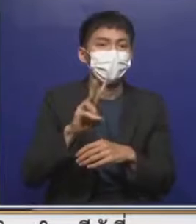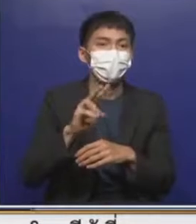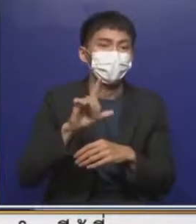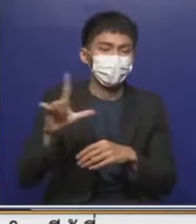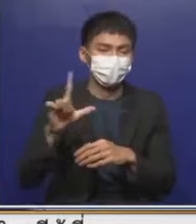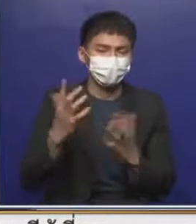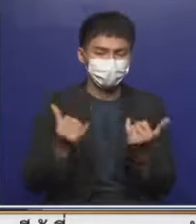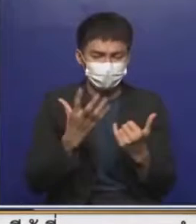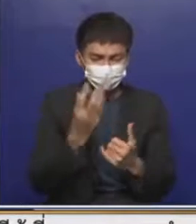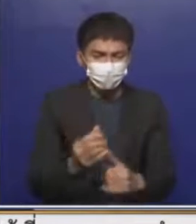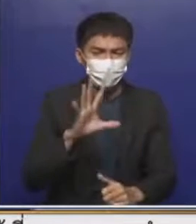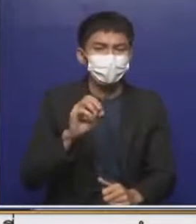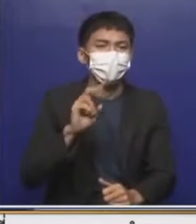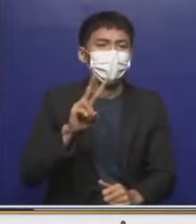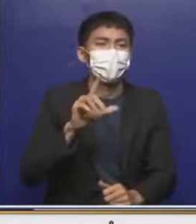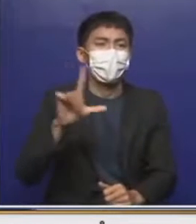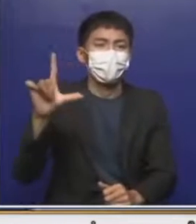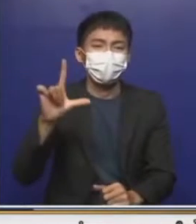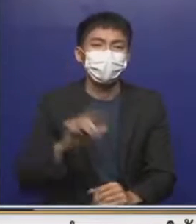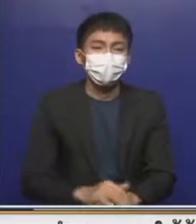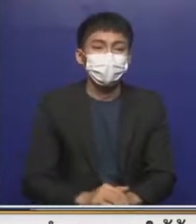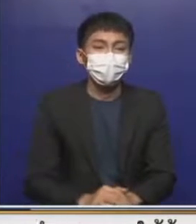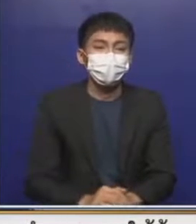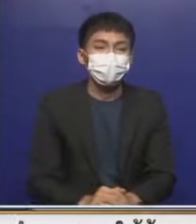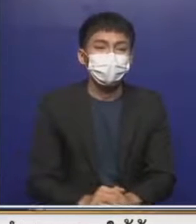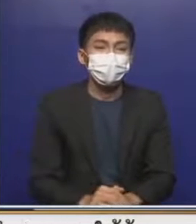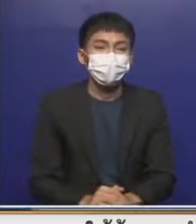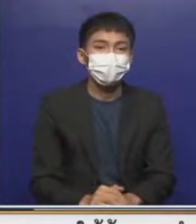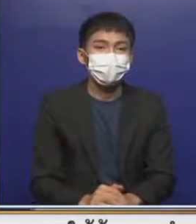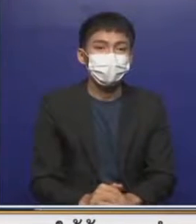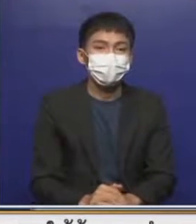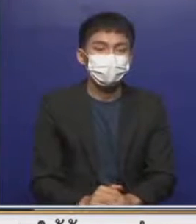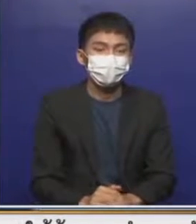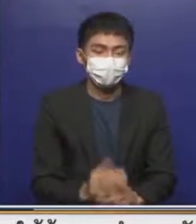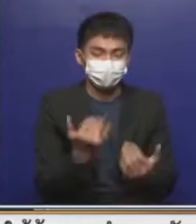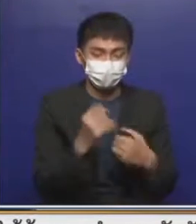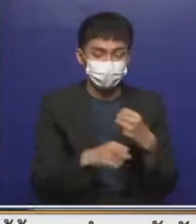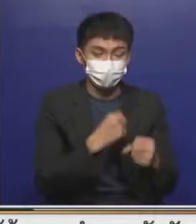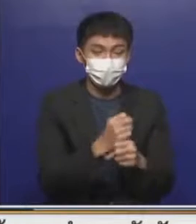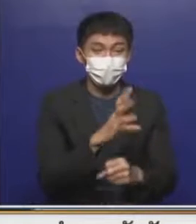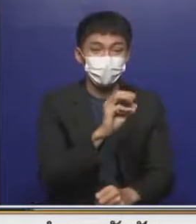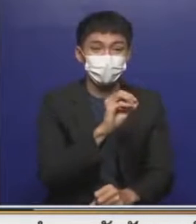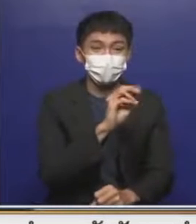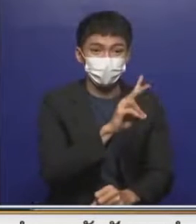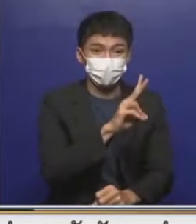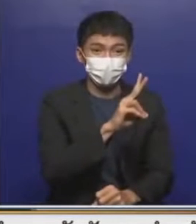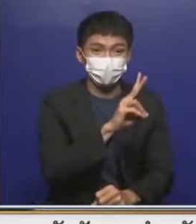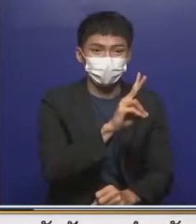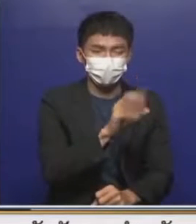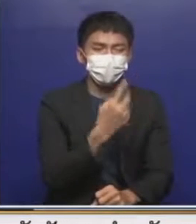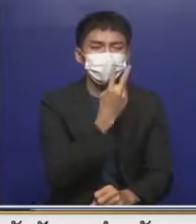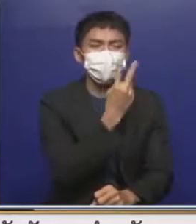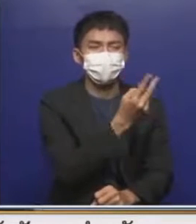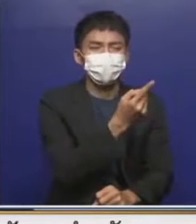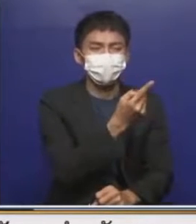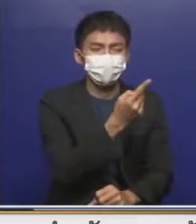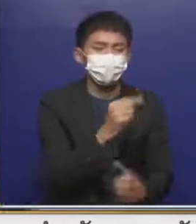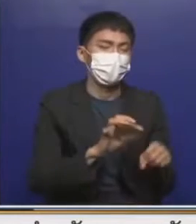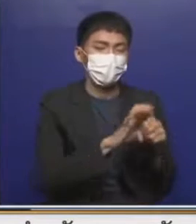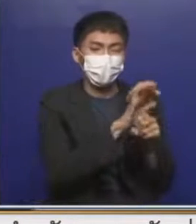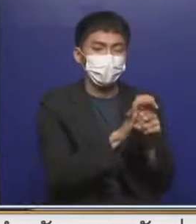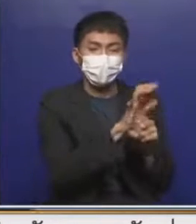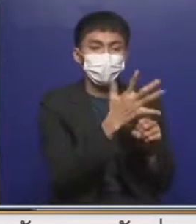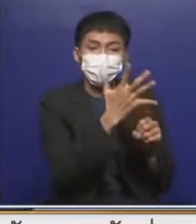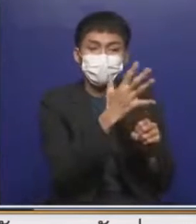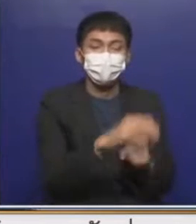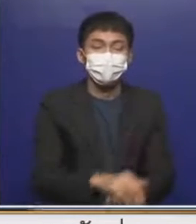ี่ตลกร้ไปกวานั้ท่านปธานครับคือในปี 62 defensiถไมหดูไม่เจอโควิปีนั้น